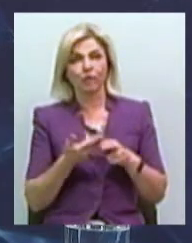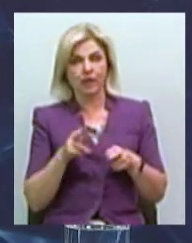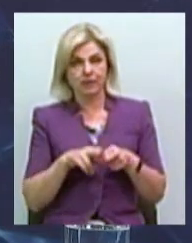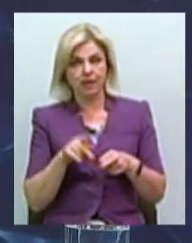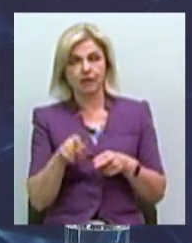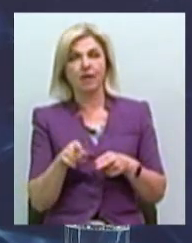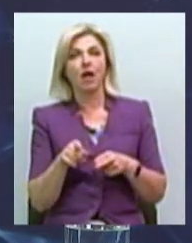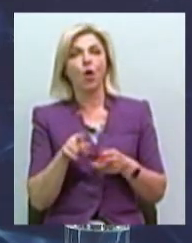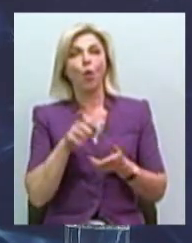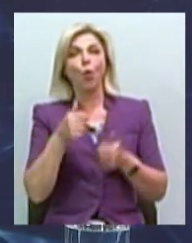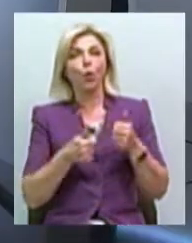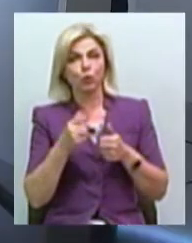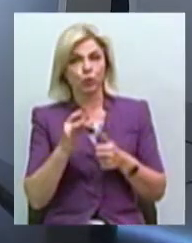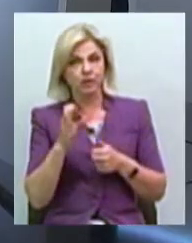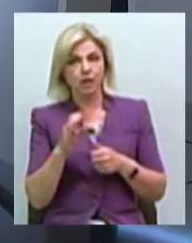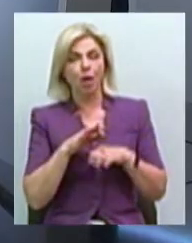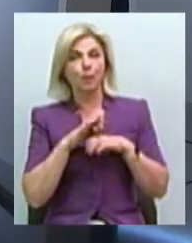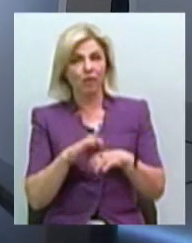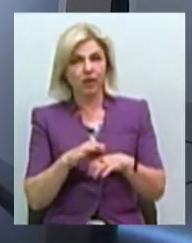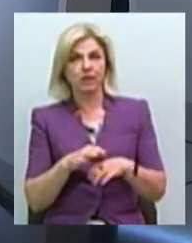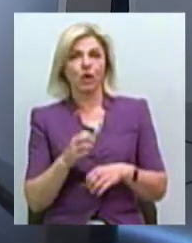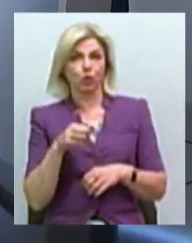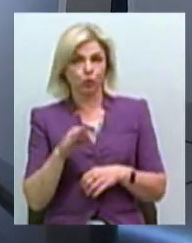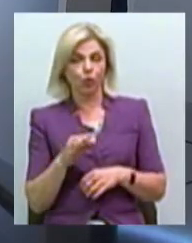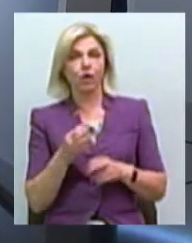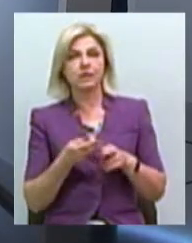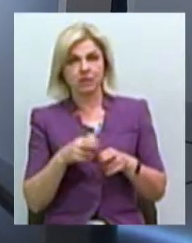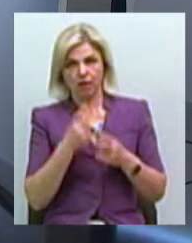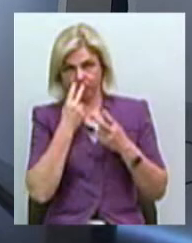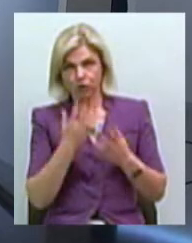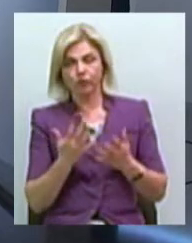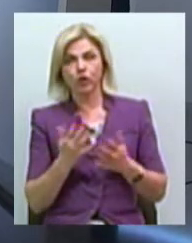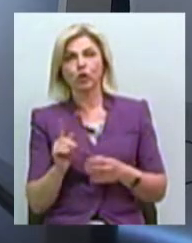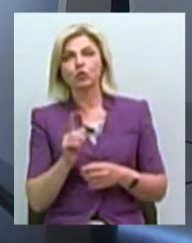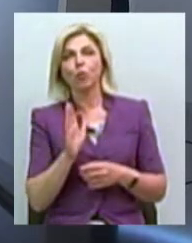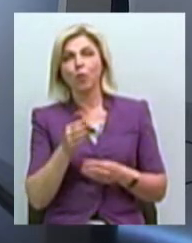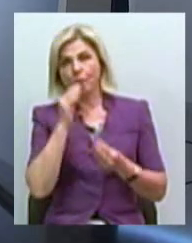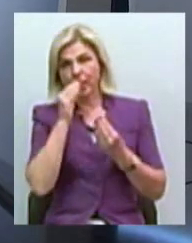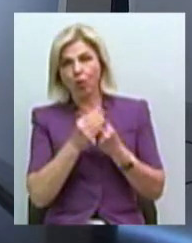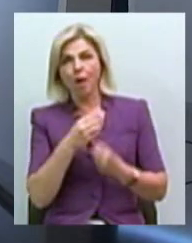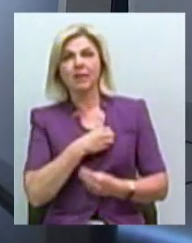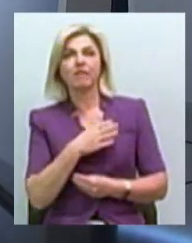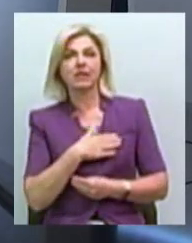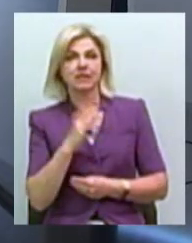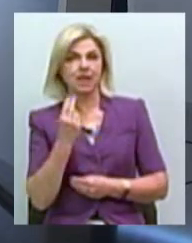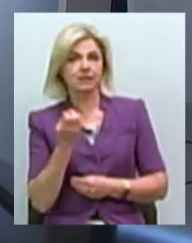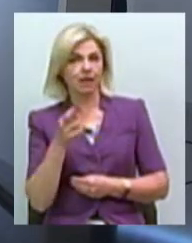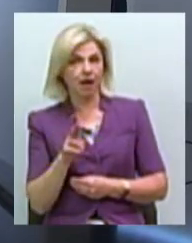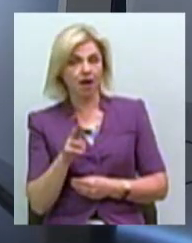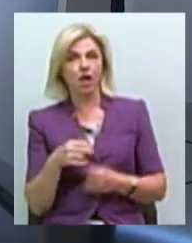в міністерстві, конкурс проведення конкурсу, то це очевидно, що буде прихована приватизація. І на сьогодні, коли